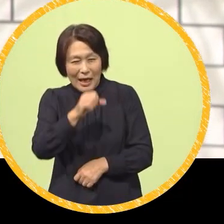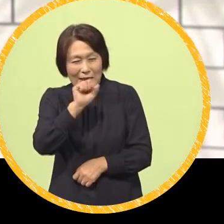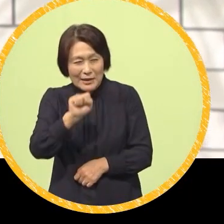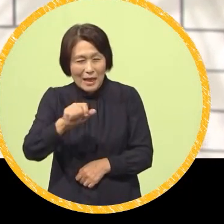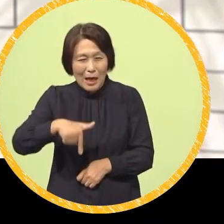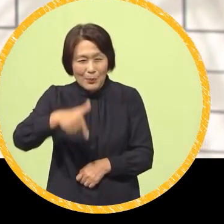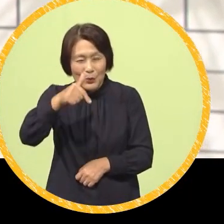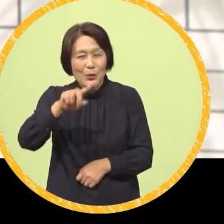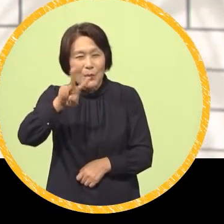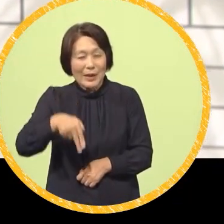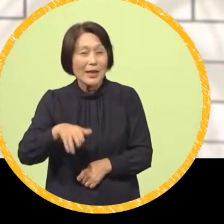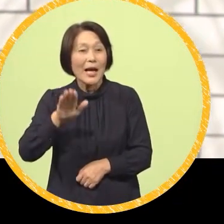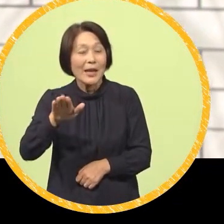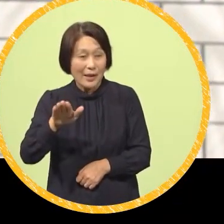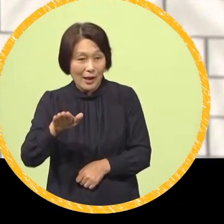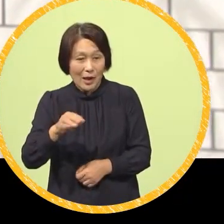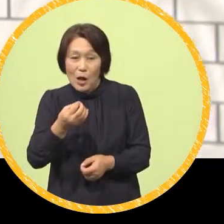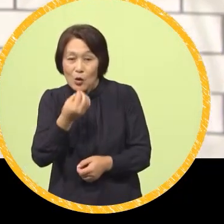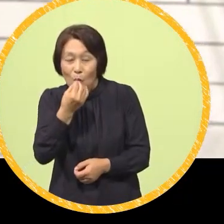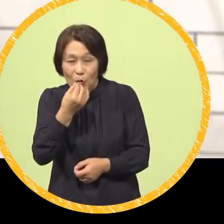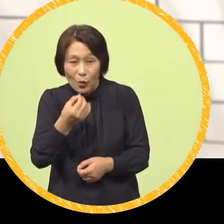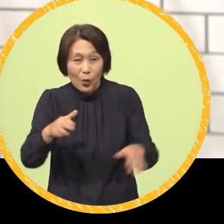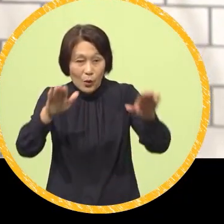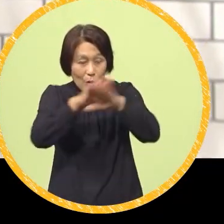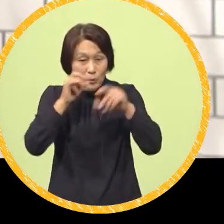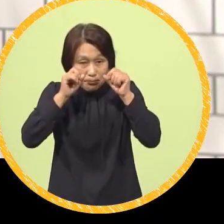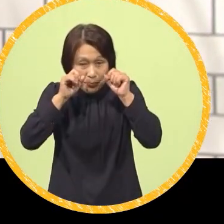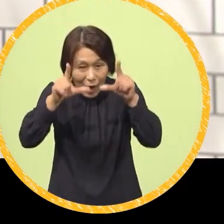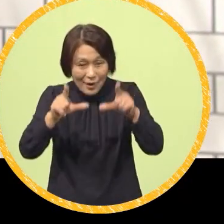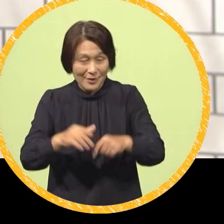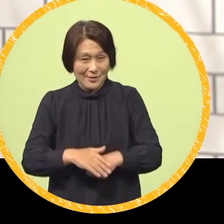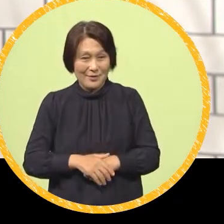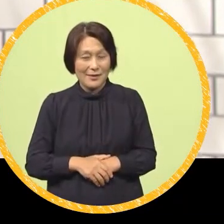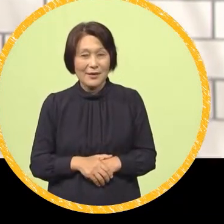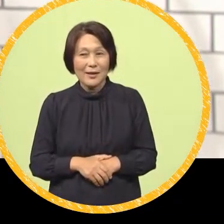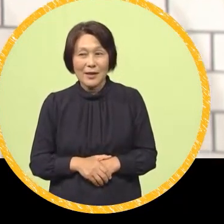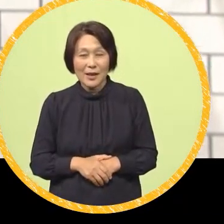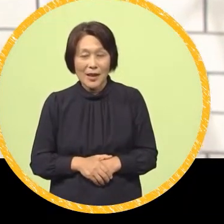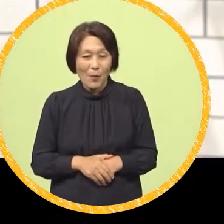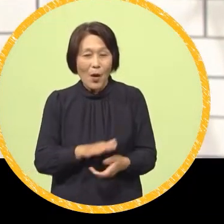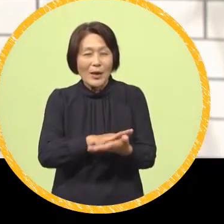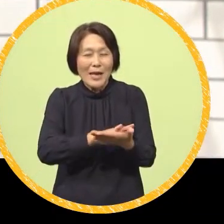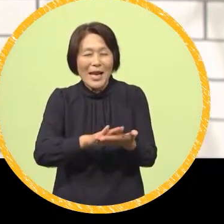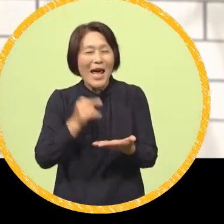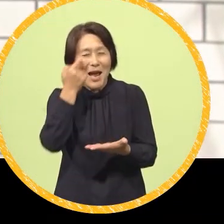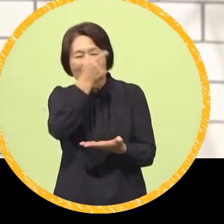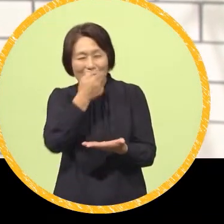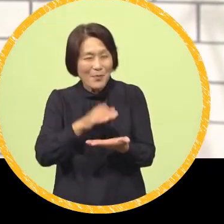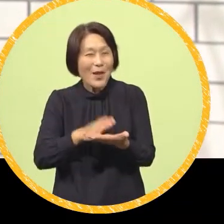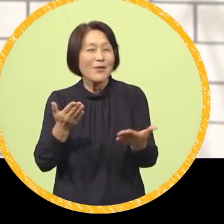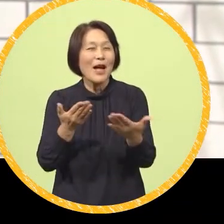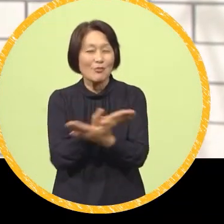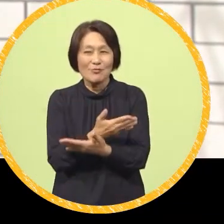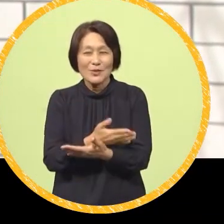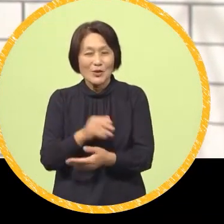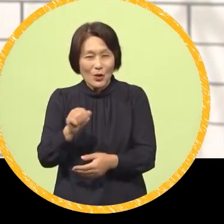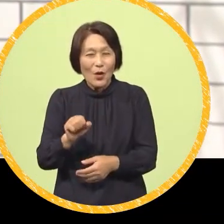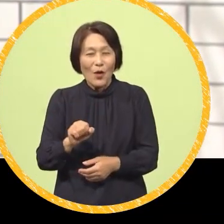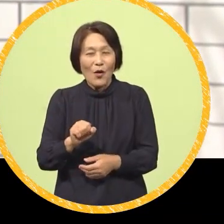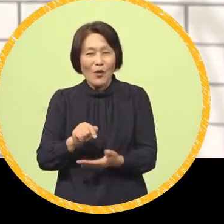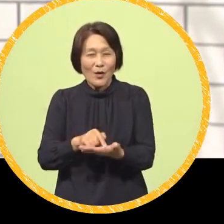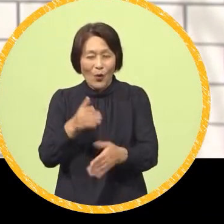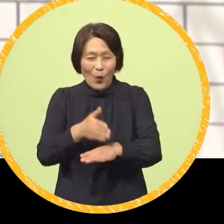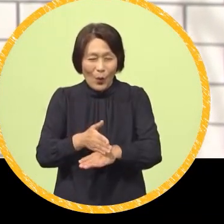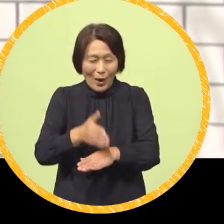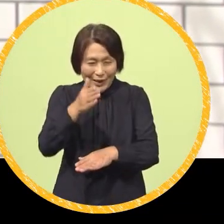プリ見つけて、飲むと夜寝なくても大丈夫になるし美容にもいいんだよ。最近その薬のおか